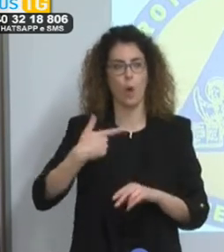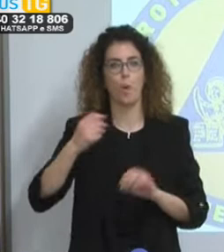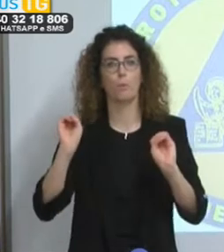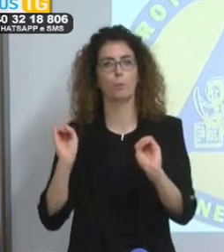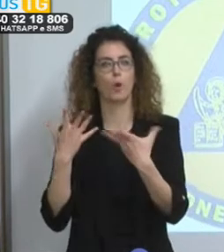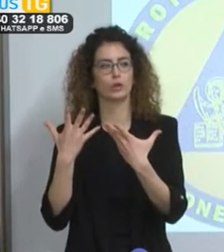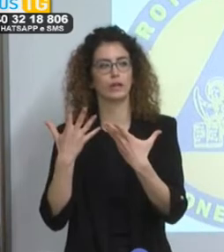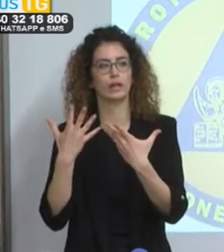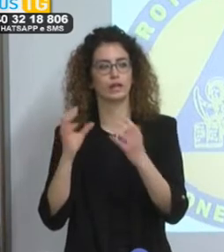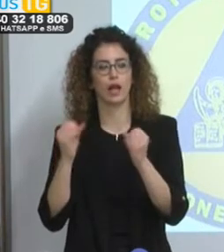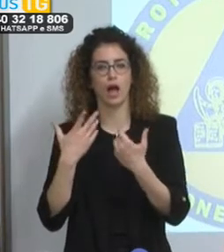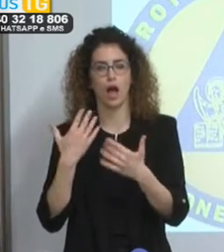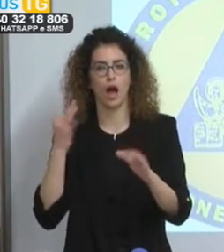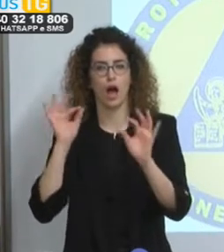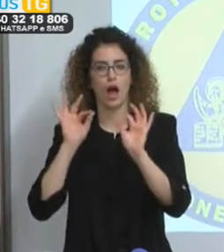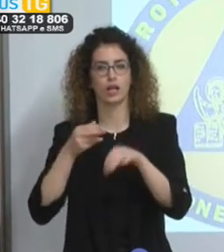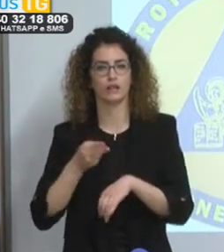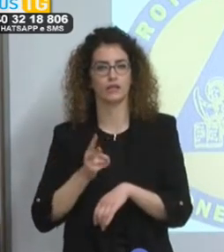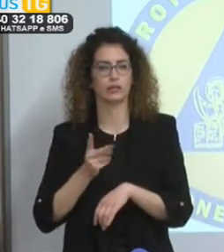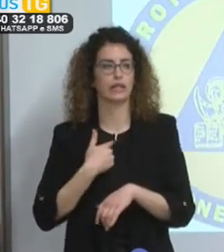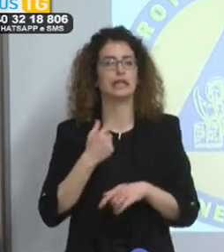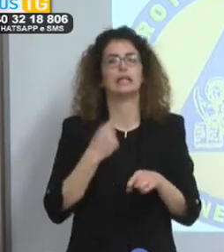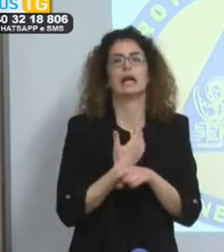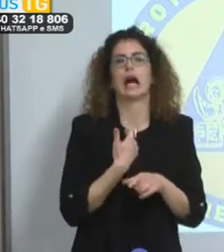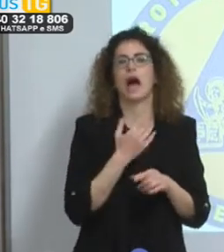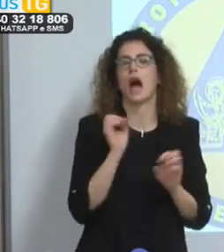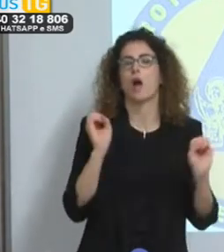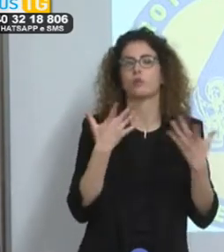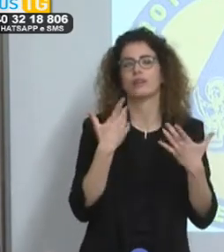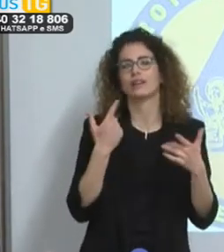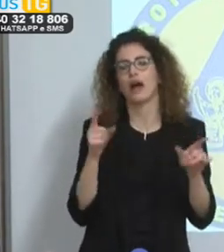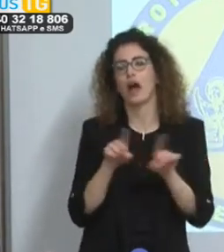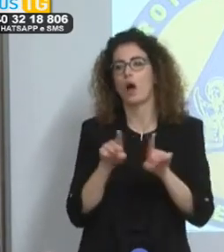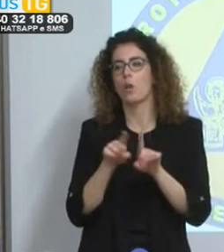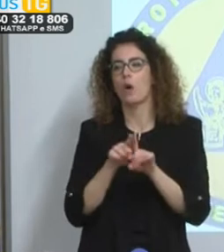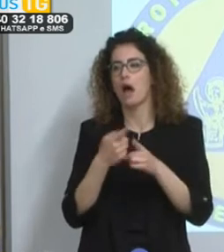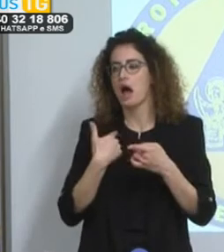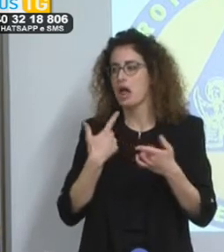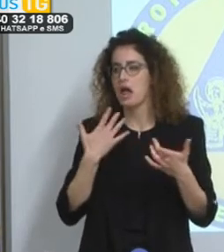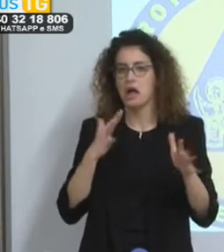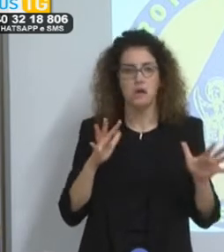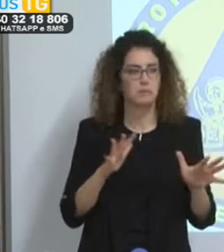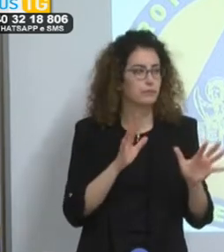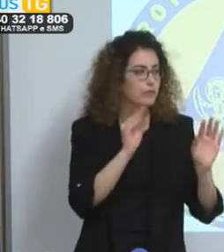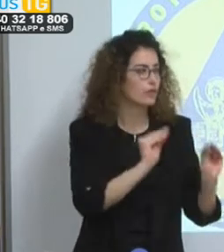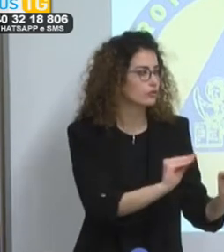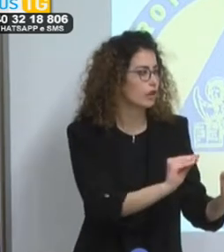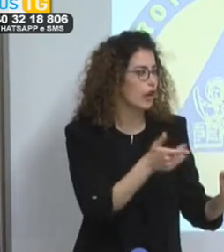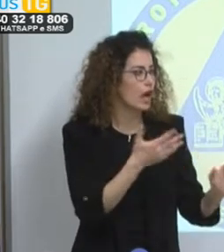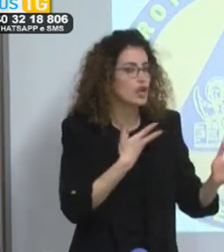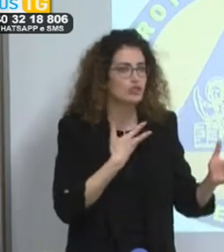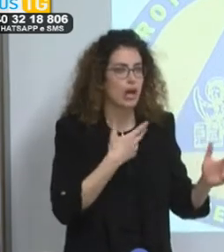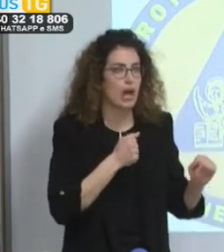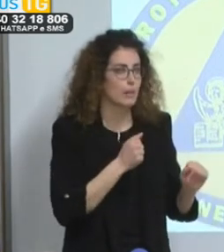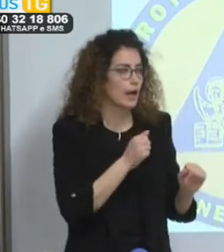Sì, oltre a Moderna. Sì, solo che Moderna per noi sta diventando una cenerentola. Ce li abbiamo, non li tocchiamo perché dobbiamo fare i richiami, abbiamo